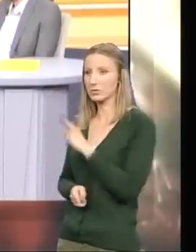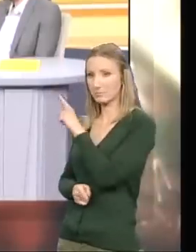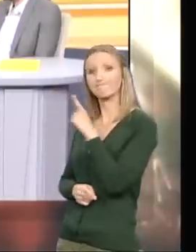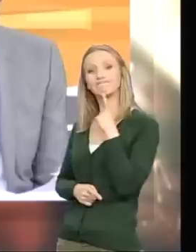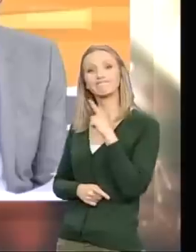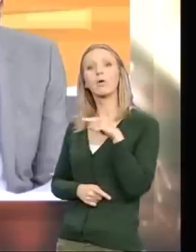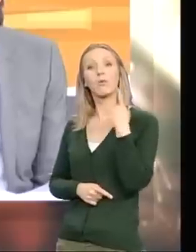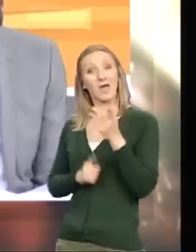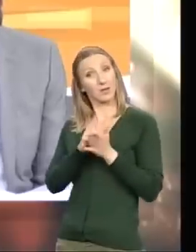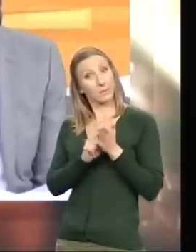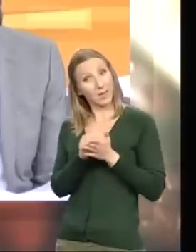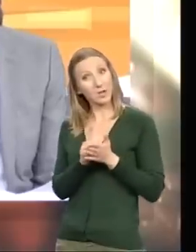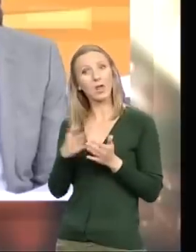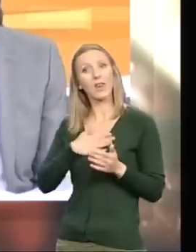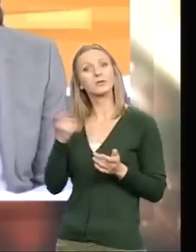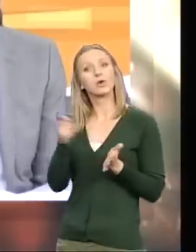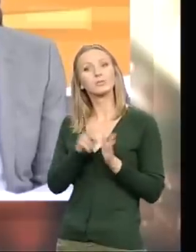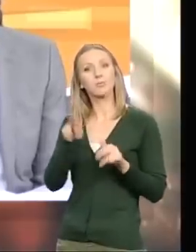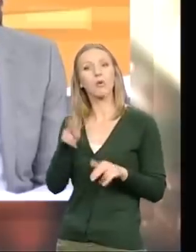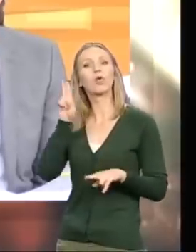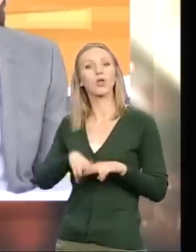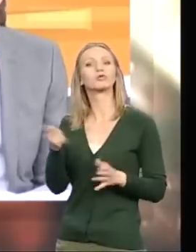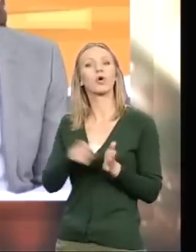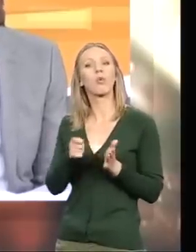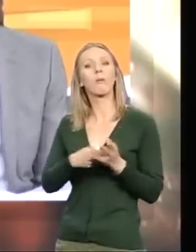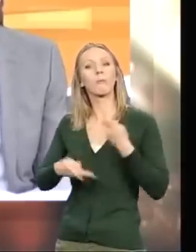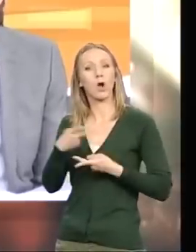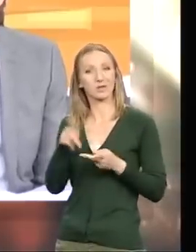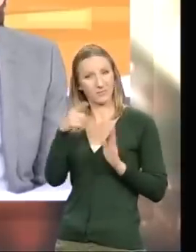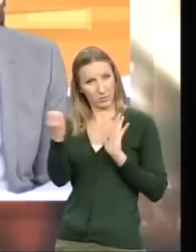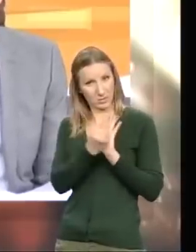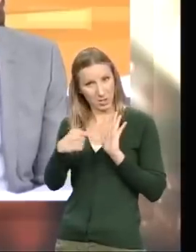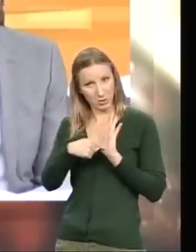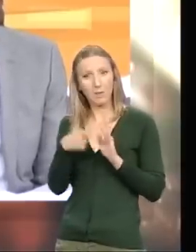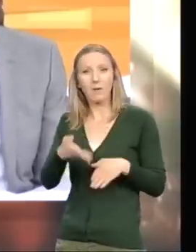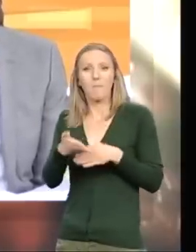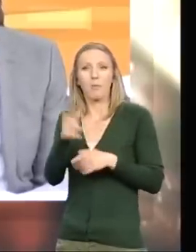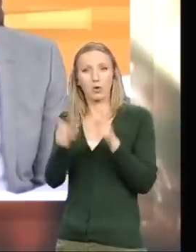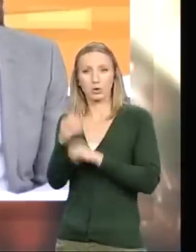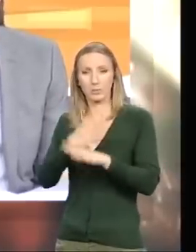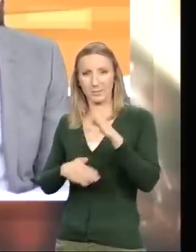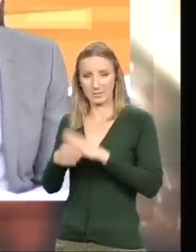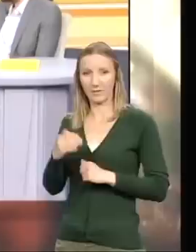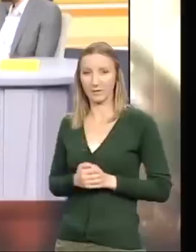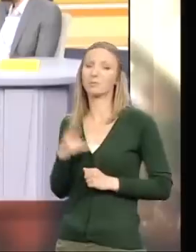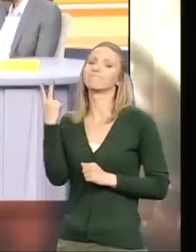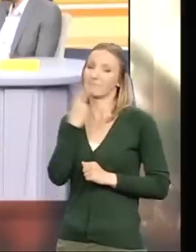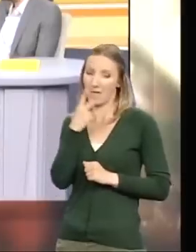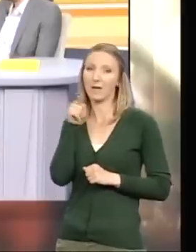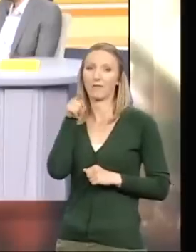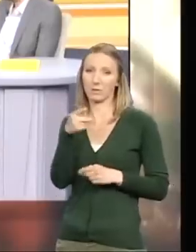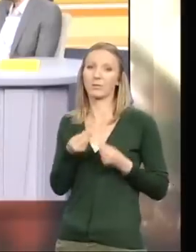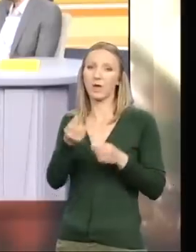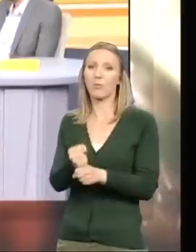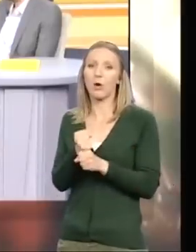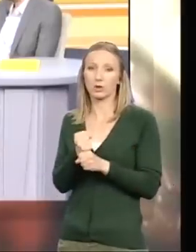periodu naši kupci će moći da se opredele prosto za ovakve proizvode i tako pomoglu osobom sa invaliditetom. Kako da ne, time stvarno im pružaju